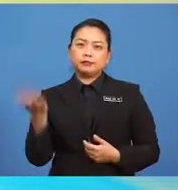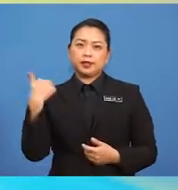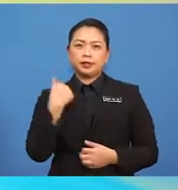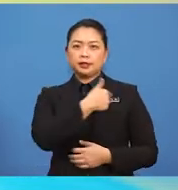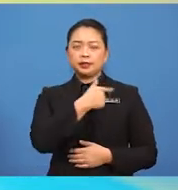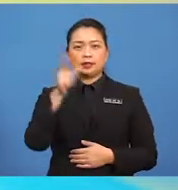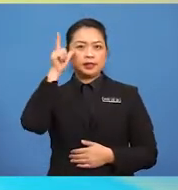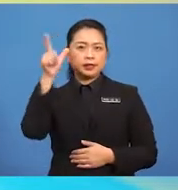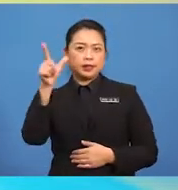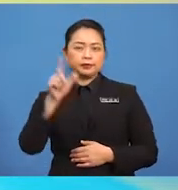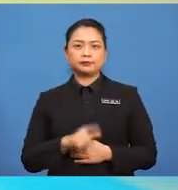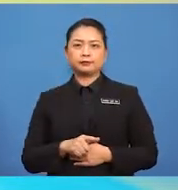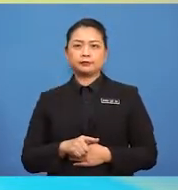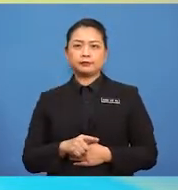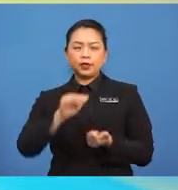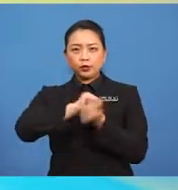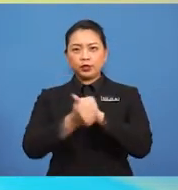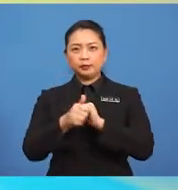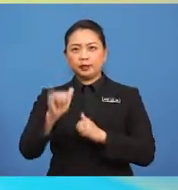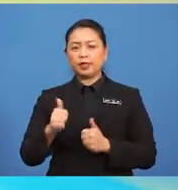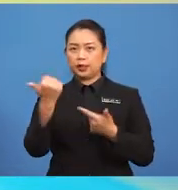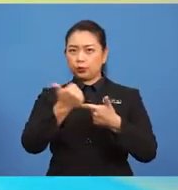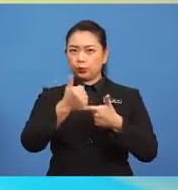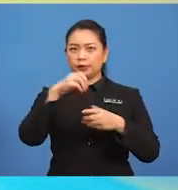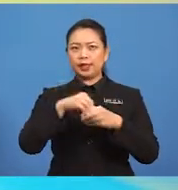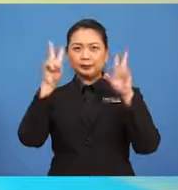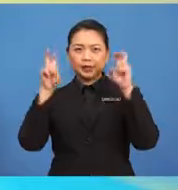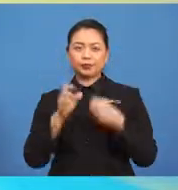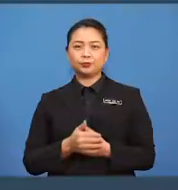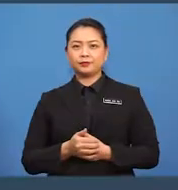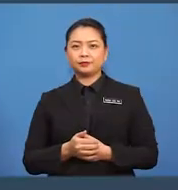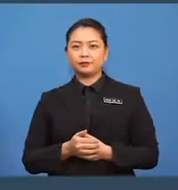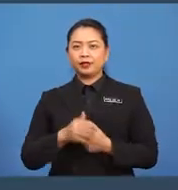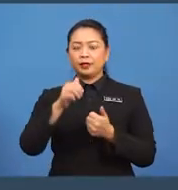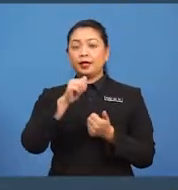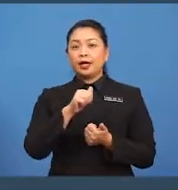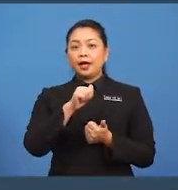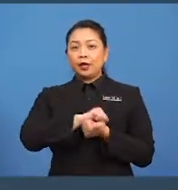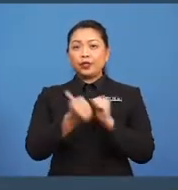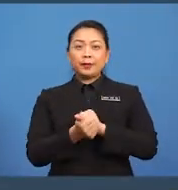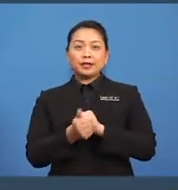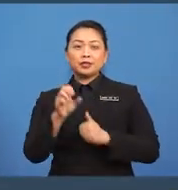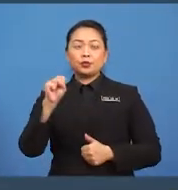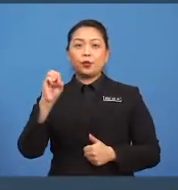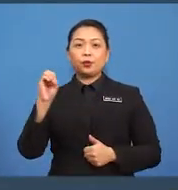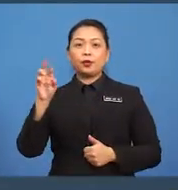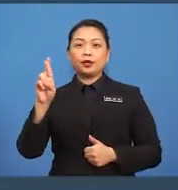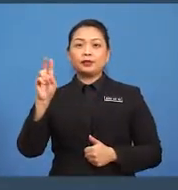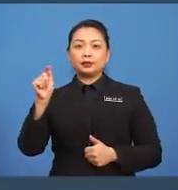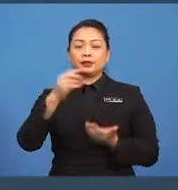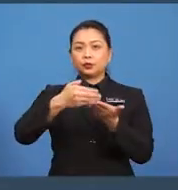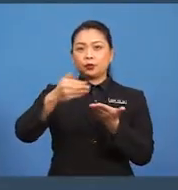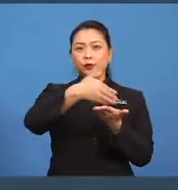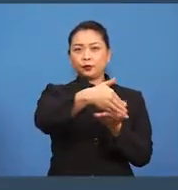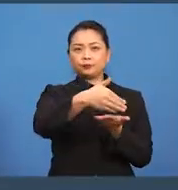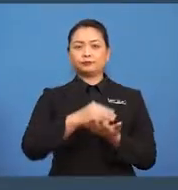kita lihat pula algoritma yang kedua dalam tajuk ini iaitu algoritma sort. Apakah yang